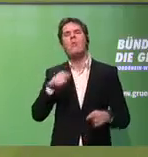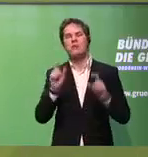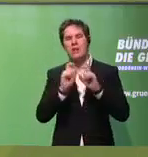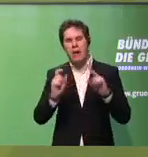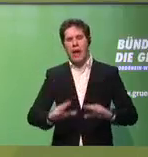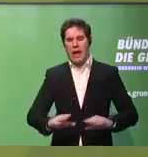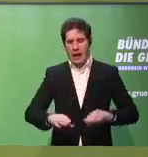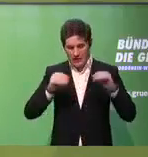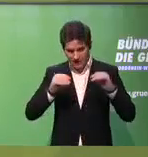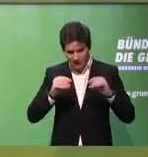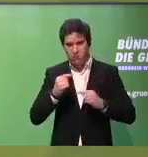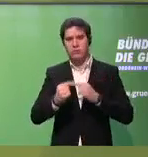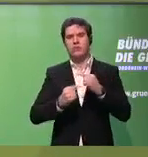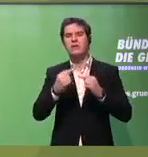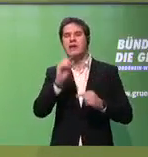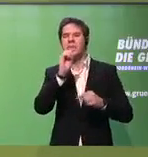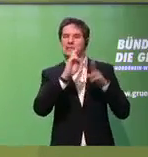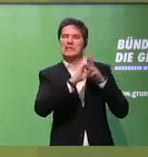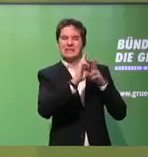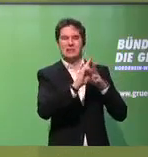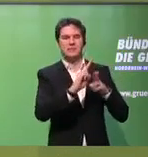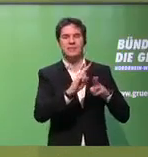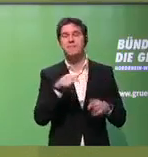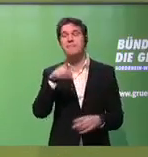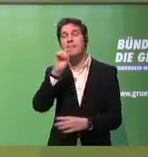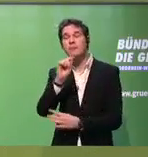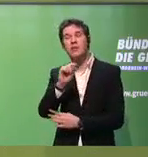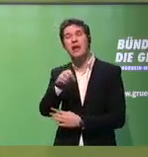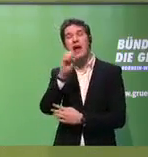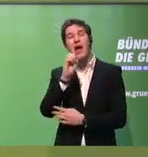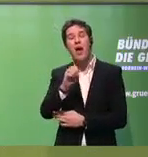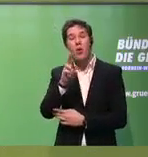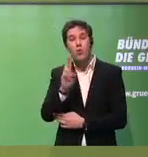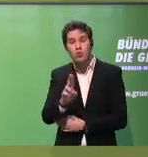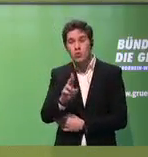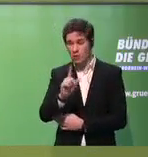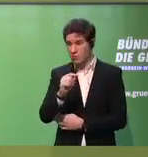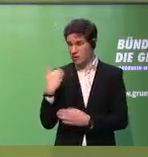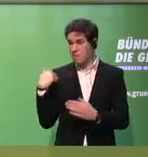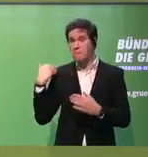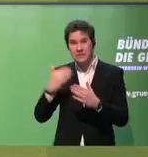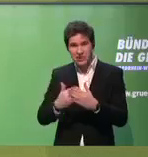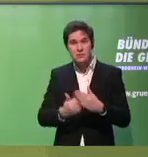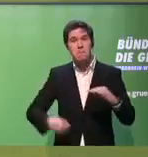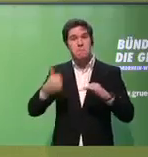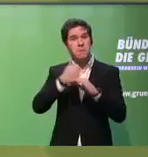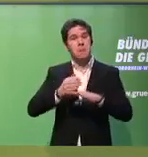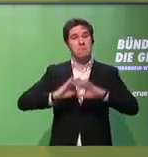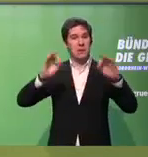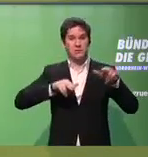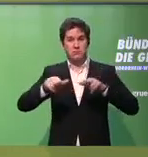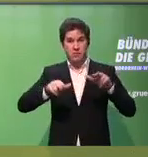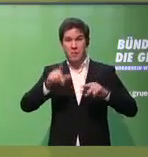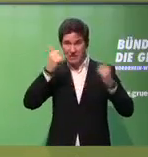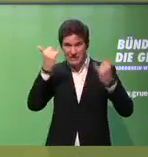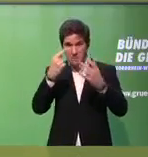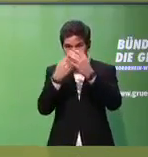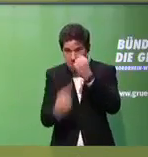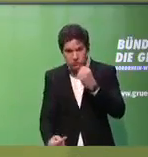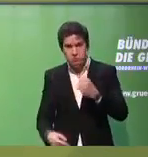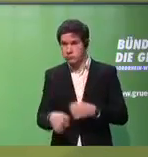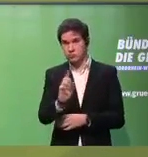korrigiere dich einmal. Die Europäische Union hat nicht ihre Führungsrolle verloren. die Europäische Union